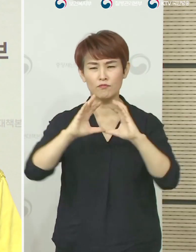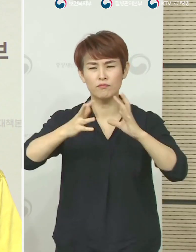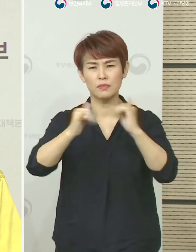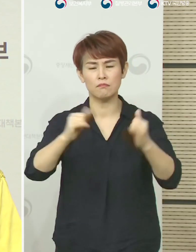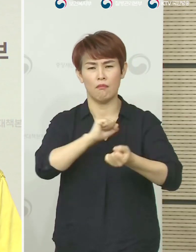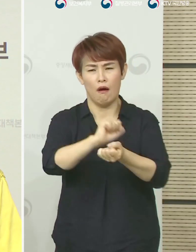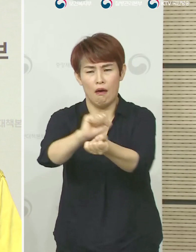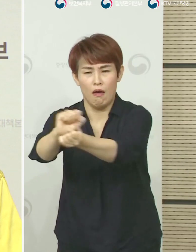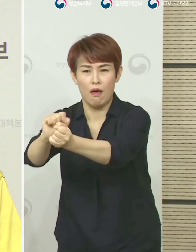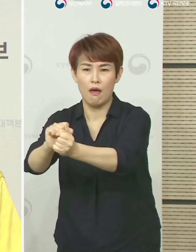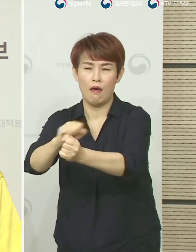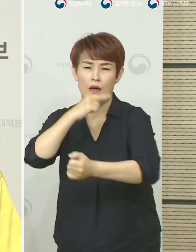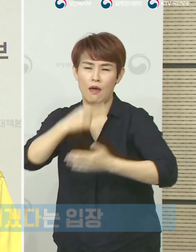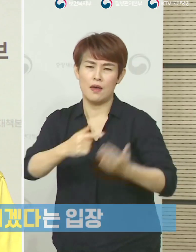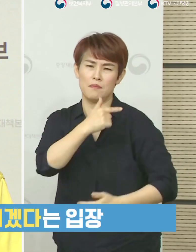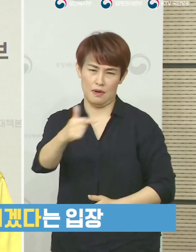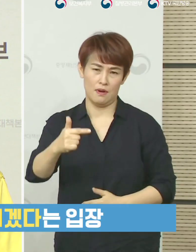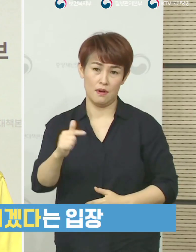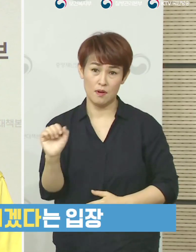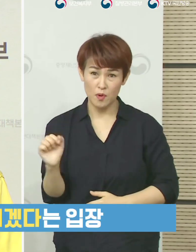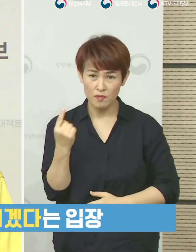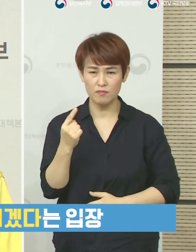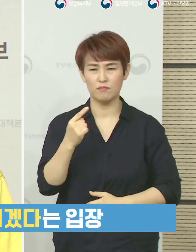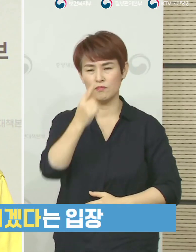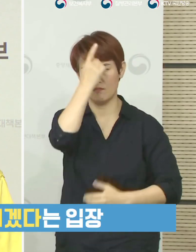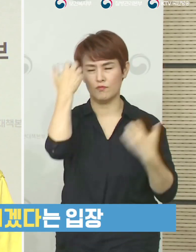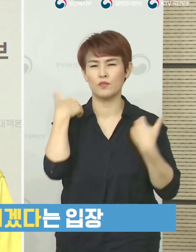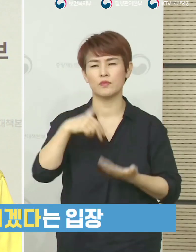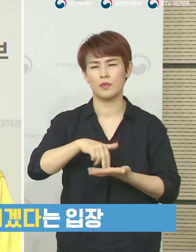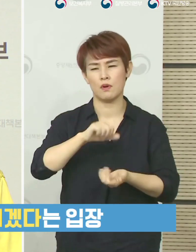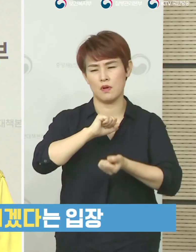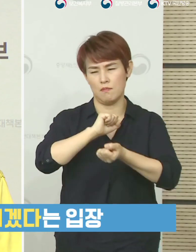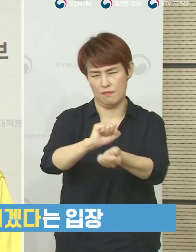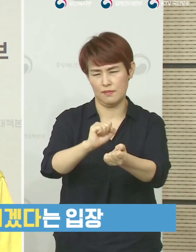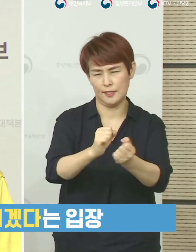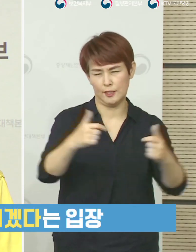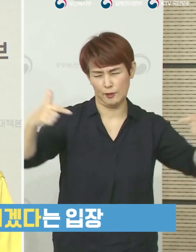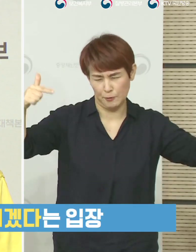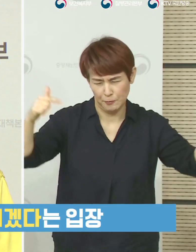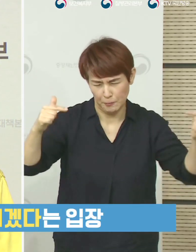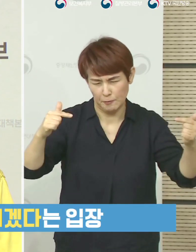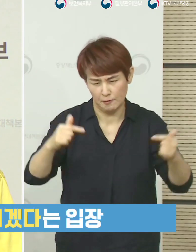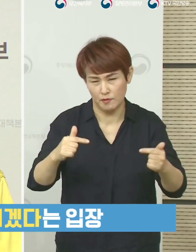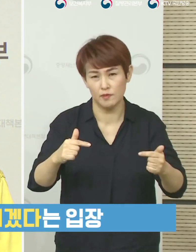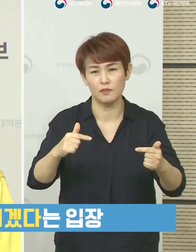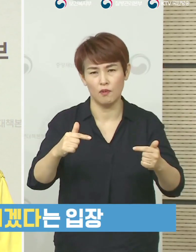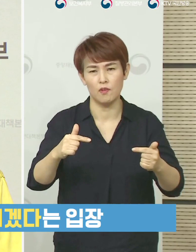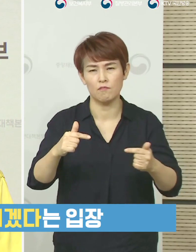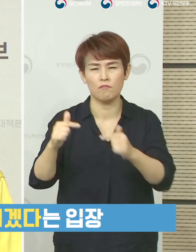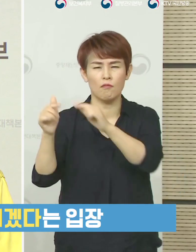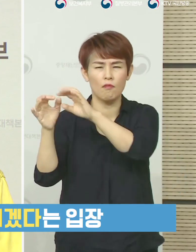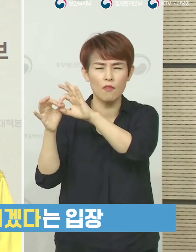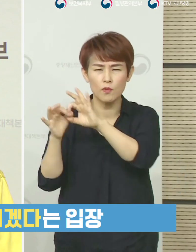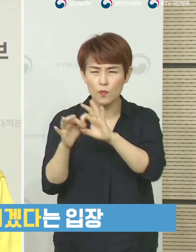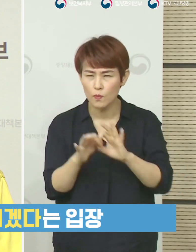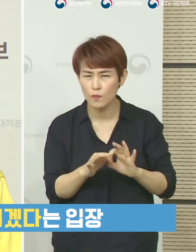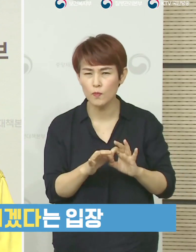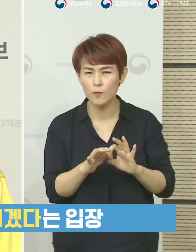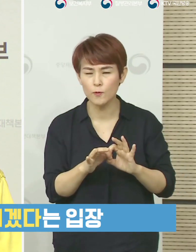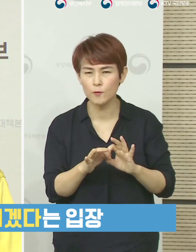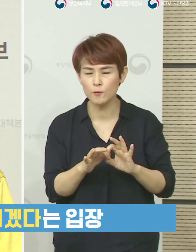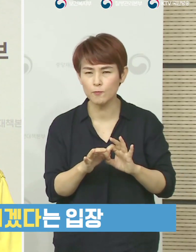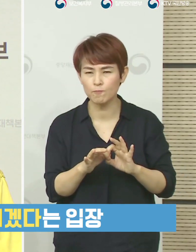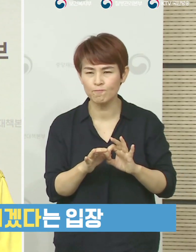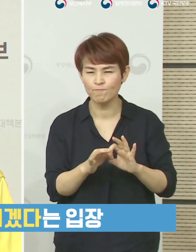때문에 저희 입장은 최대한 감염을 늦추고 감염 환자의 규모를 줄이면서 계속 지속적으로 이렇게